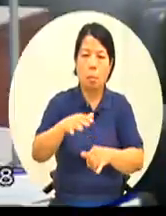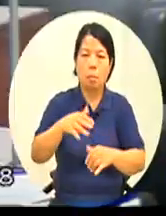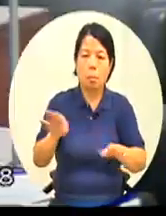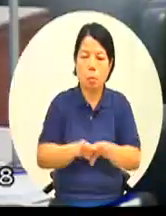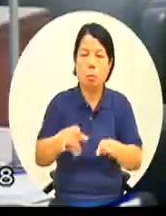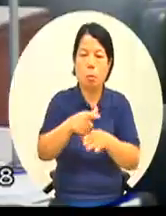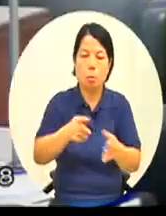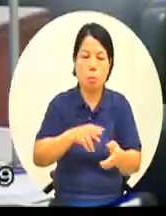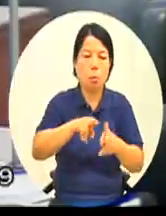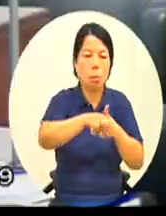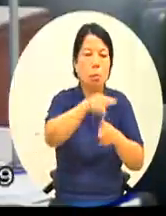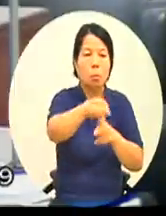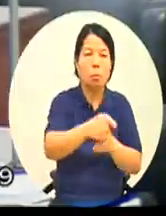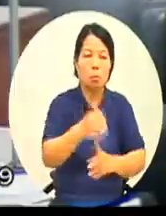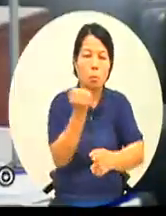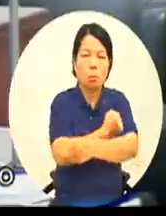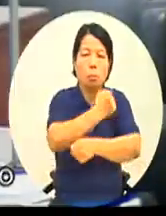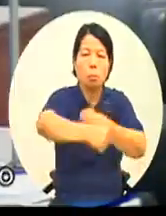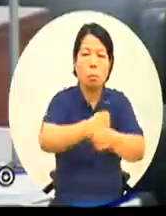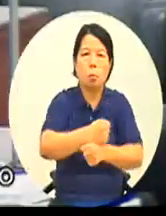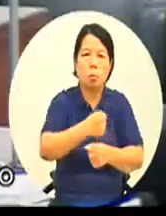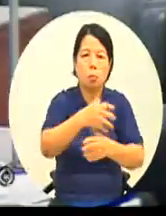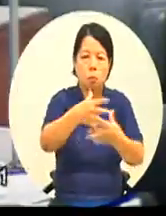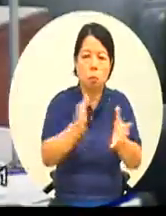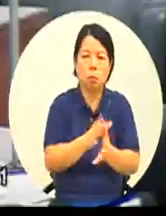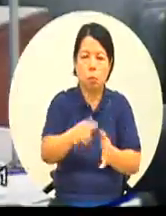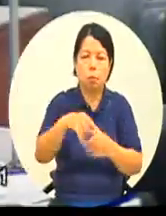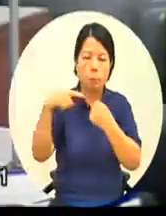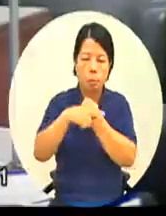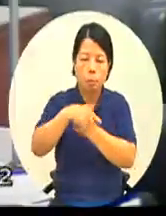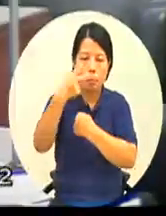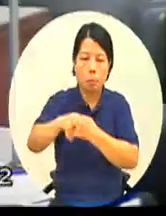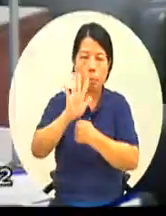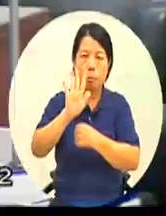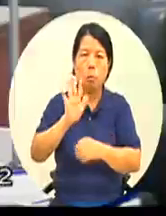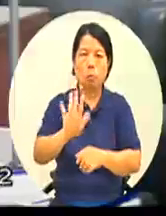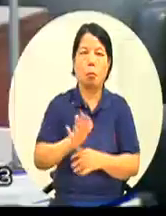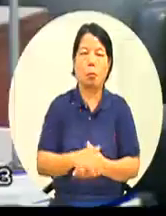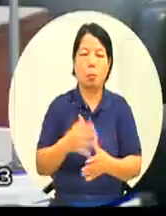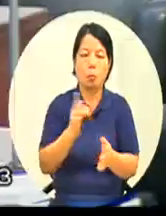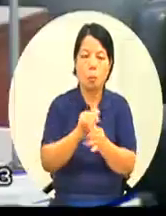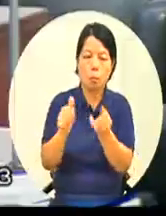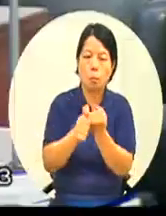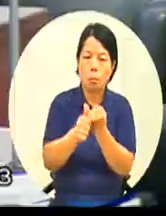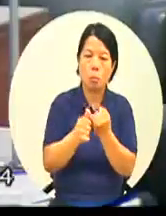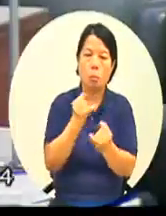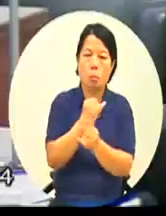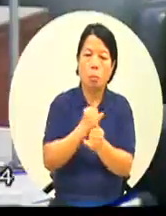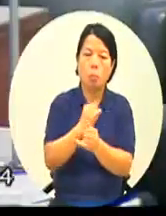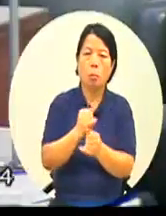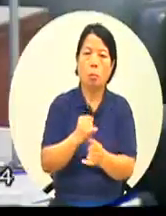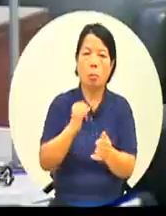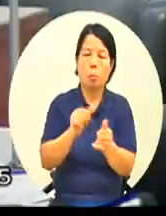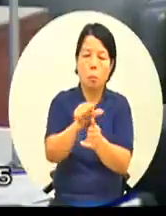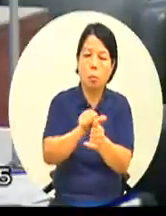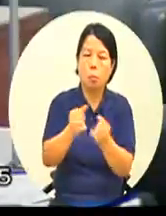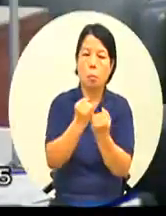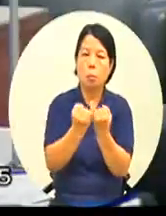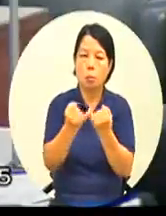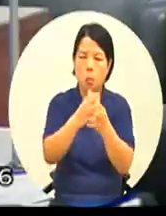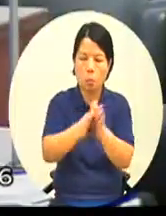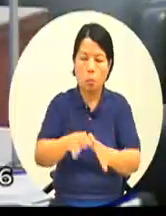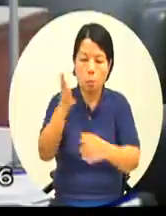动部，然后他们也在演你说，如果同志伴侣他们需要请丧假，就让他